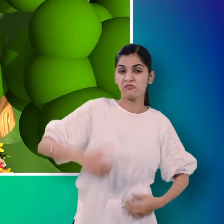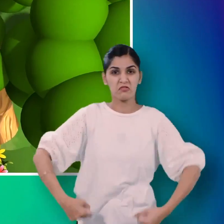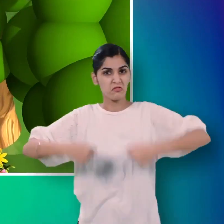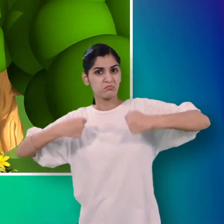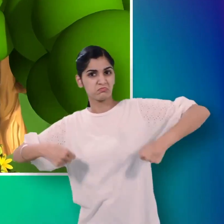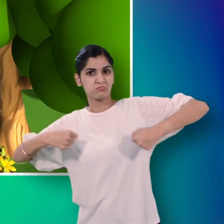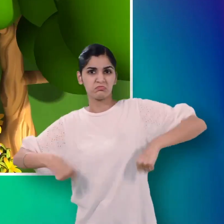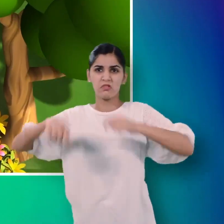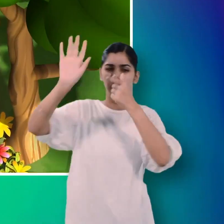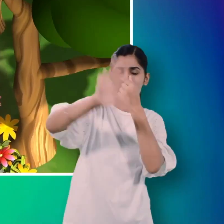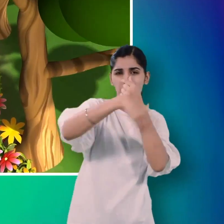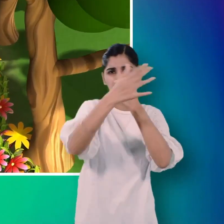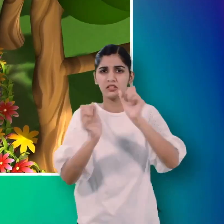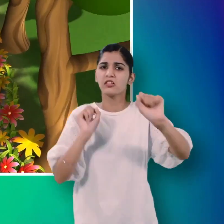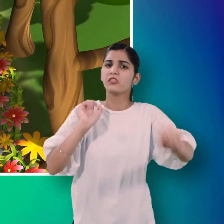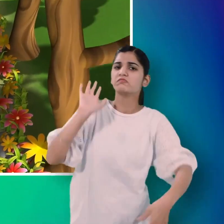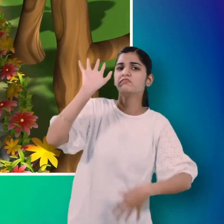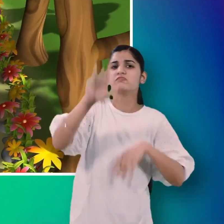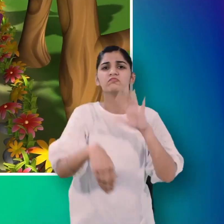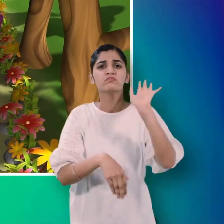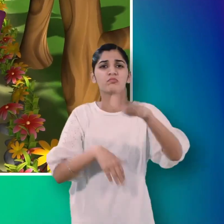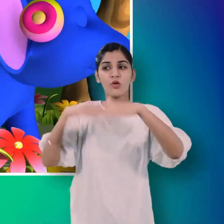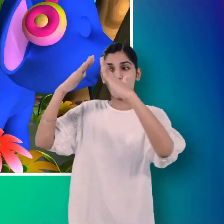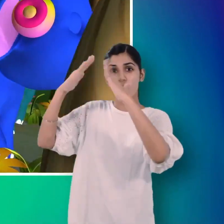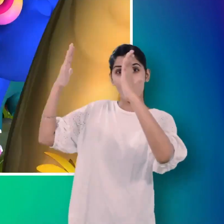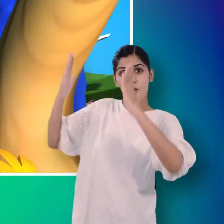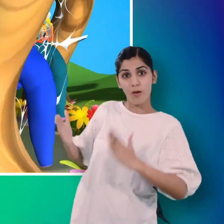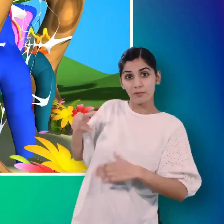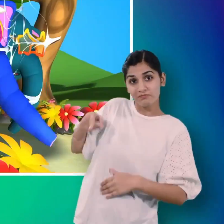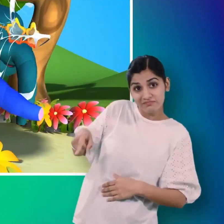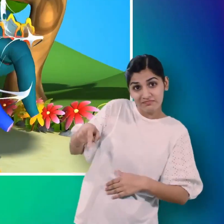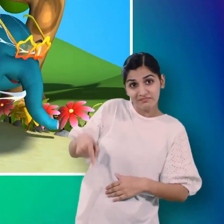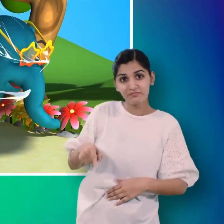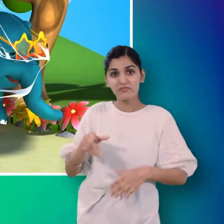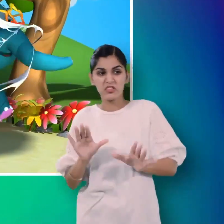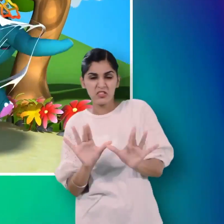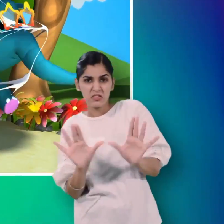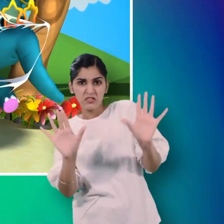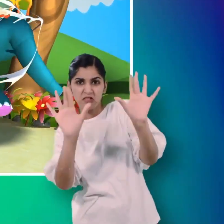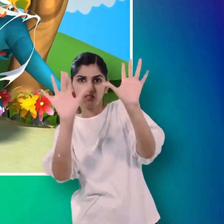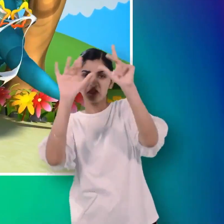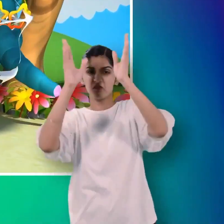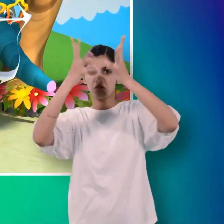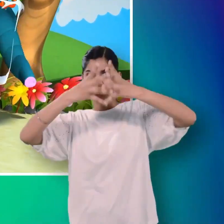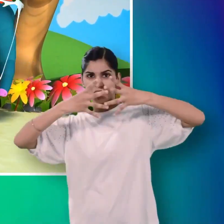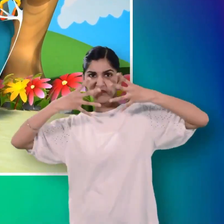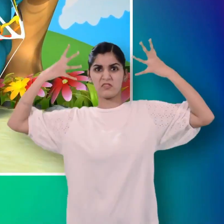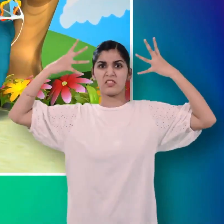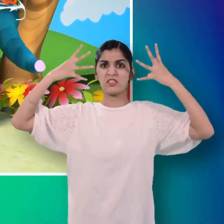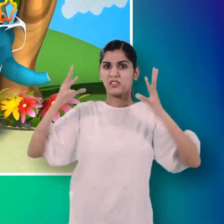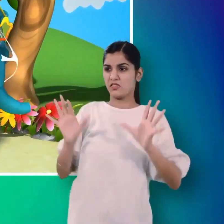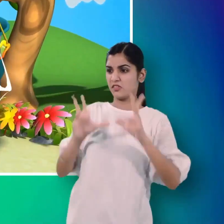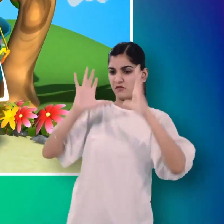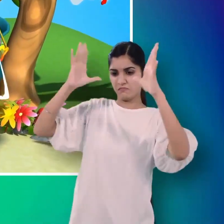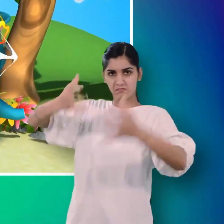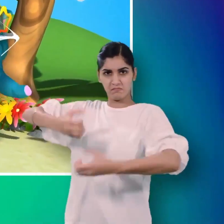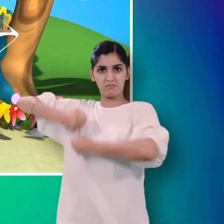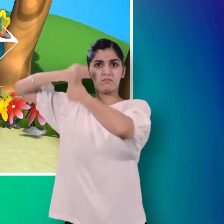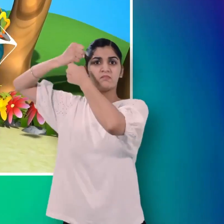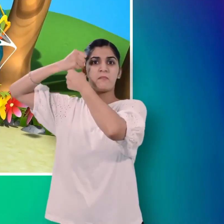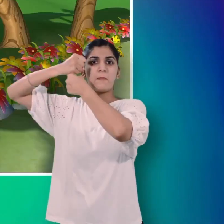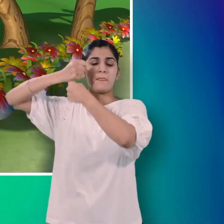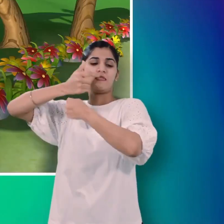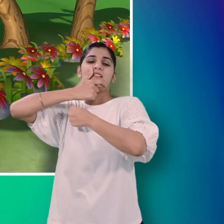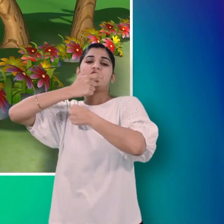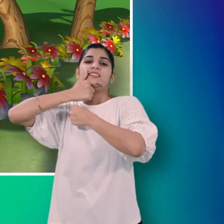पांच मोटे हाथी अपने घर चले, मकड़ी की जाल में जाके वो फंसे, मकड़ी ने